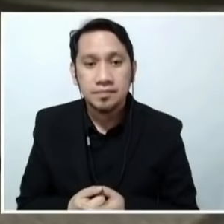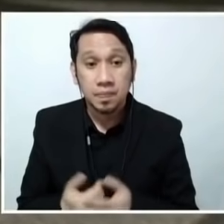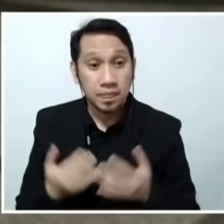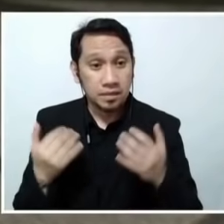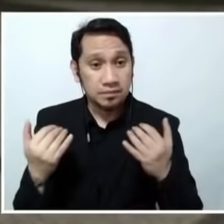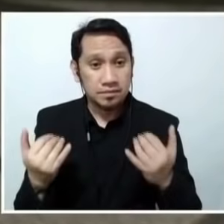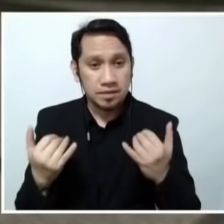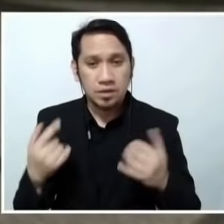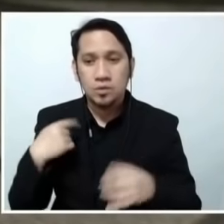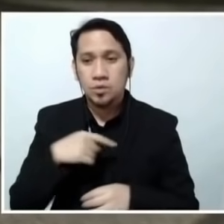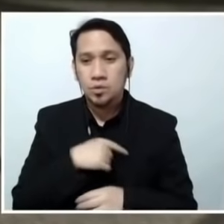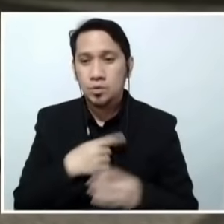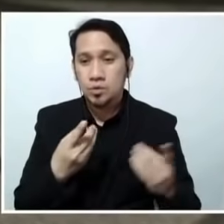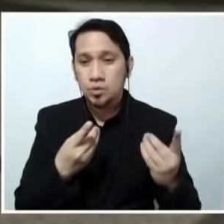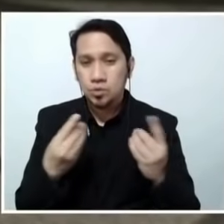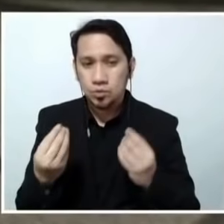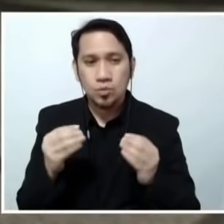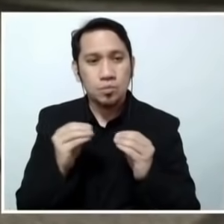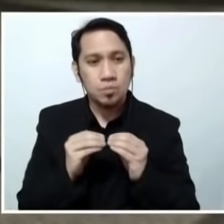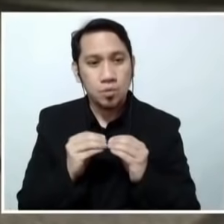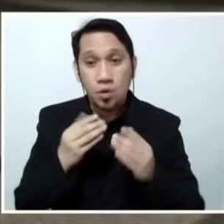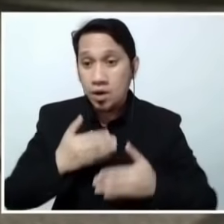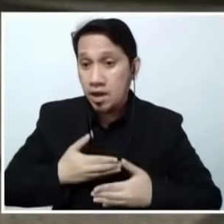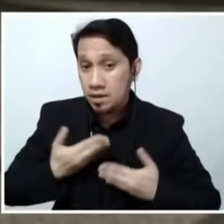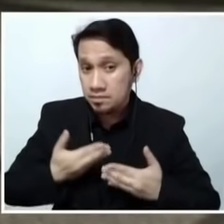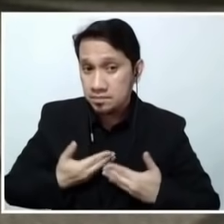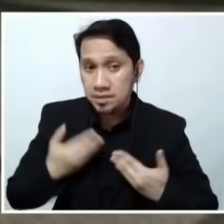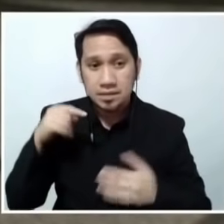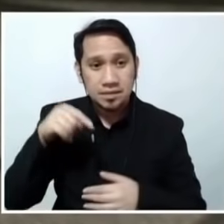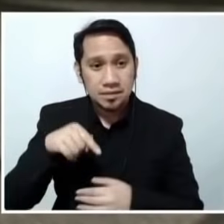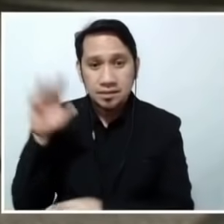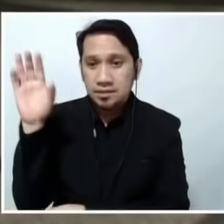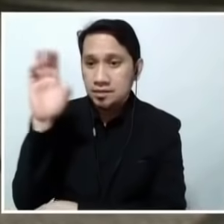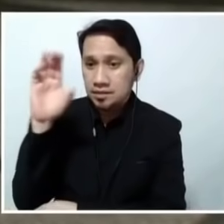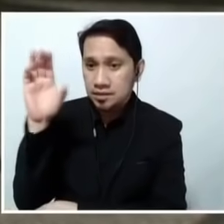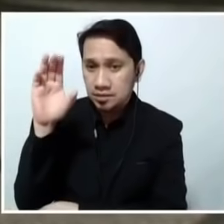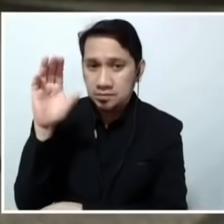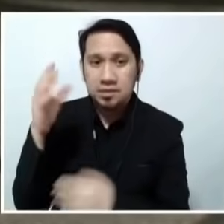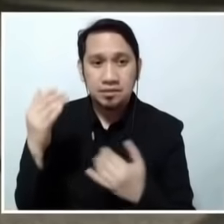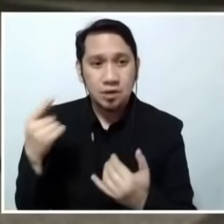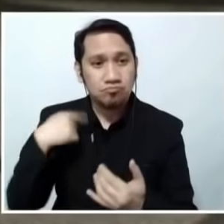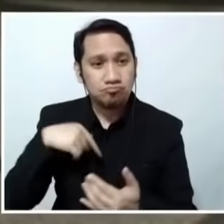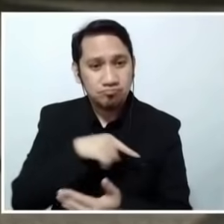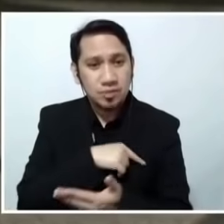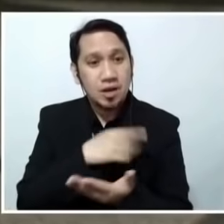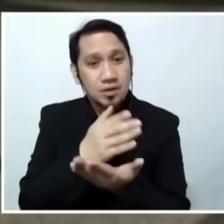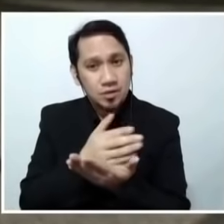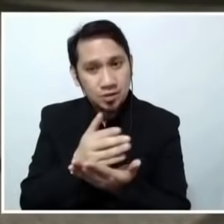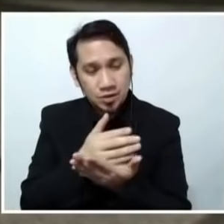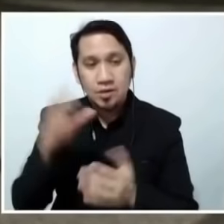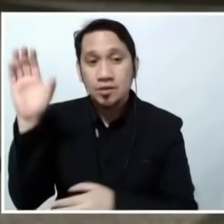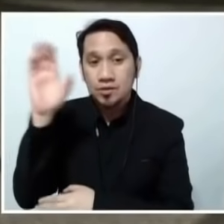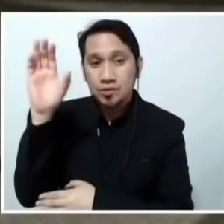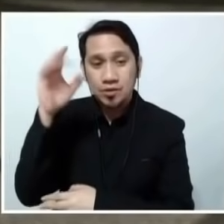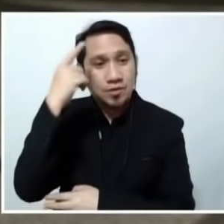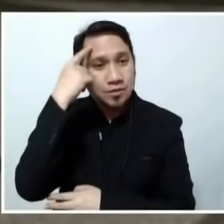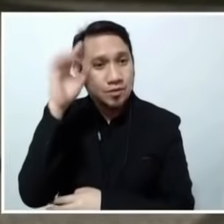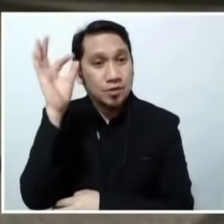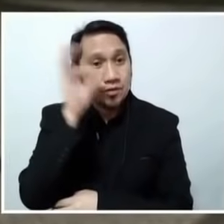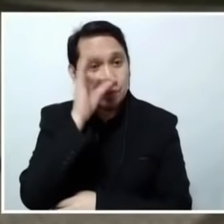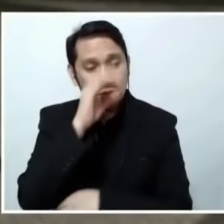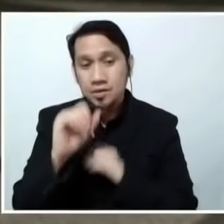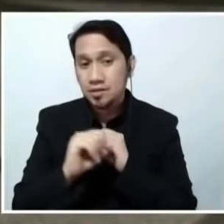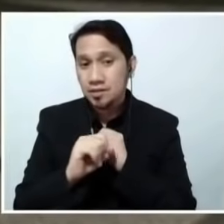Samantala, gawin nating mas maligaya ang darating na Pasko sa pamamagitan ng pakikibahagi sa Pasko para sa Pilipino campaign